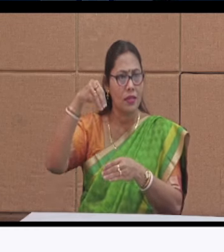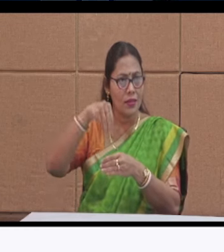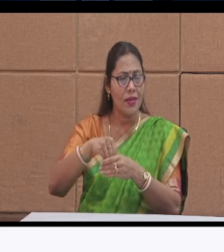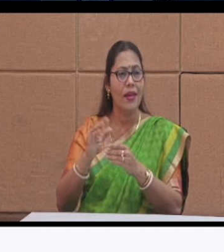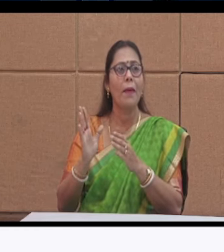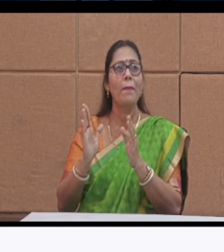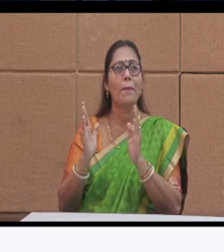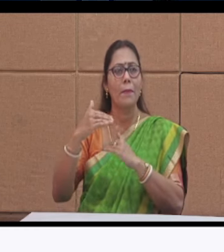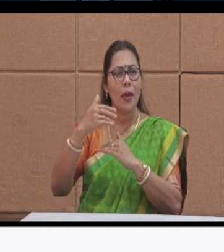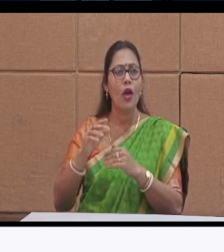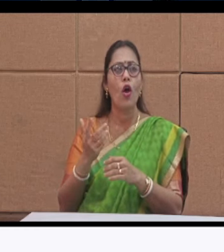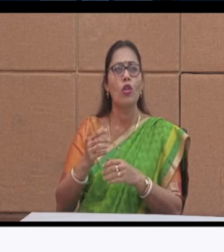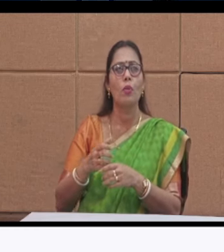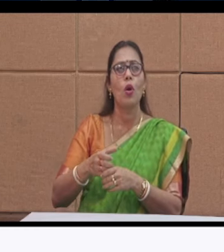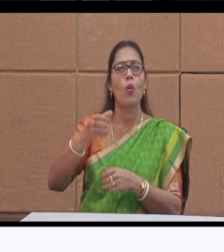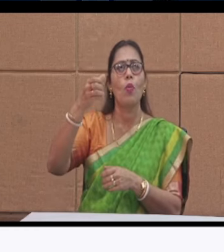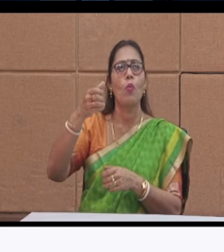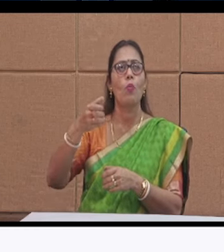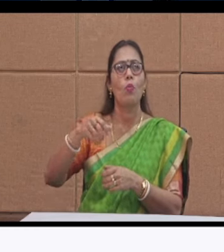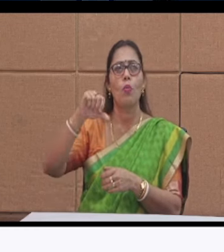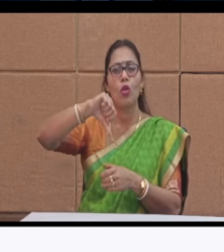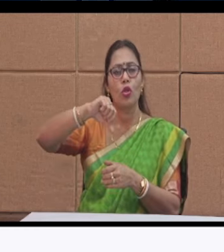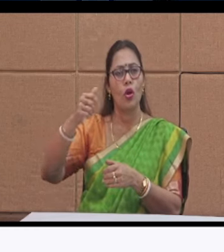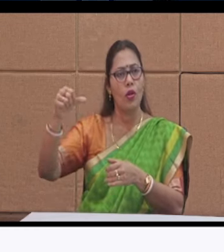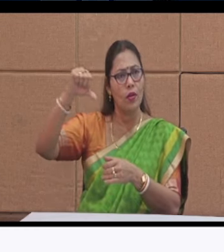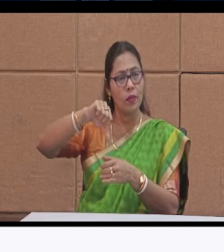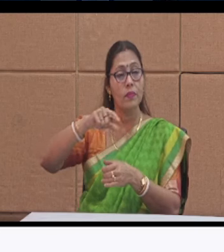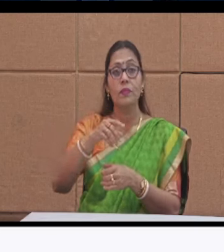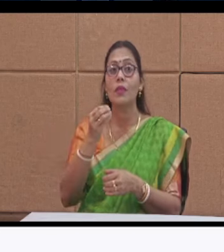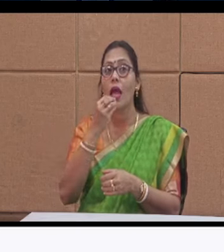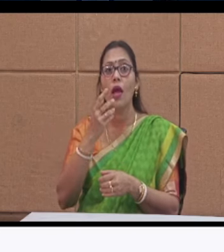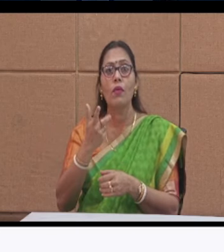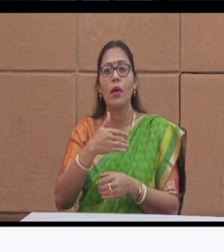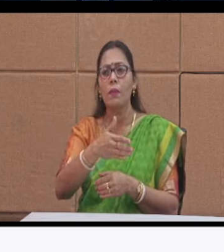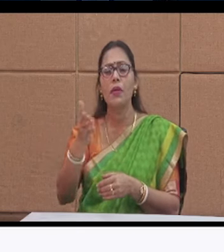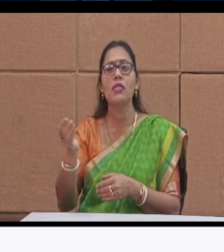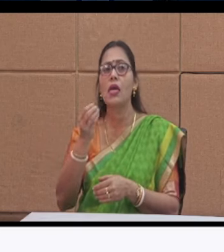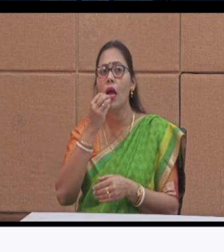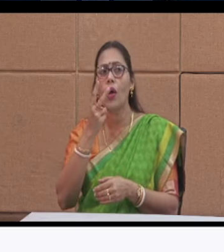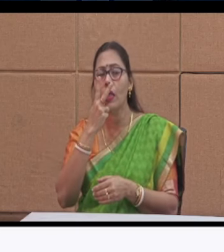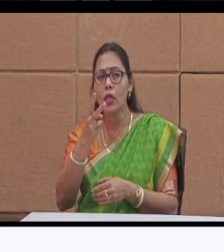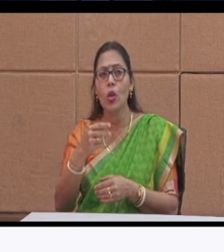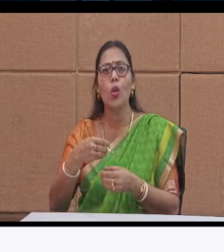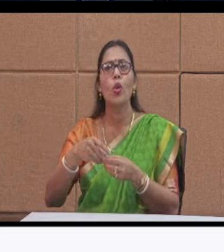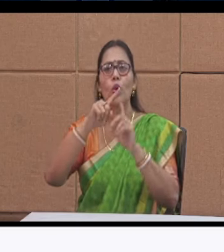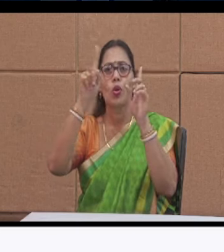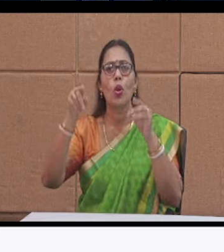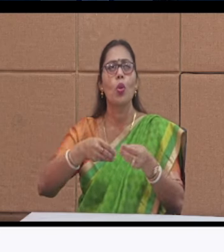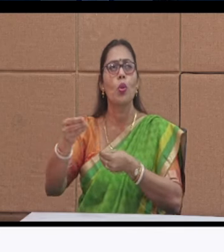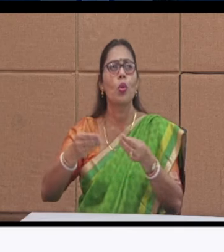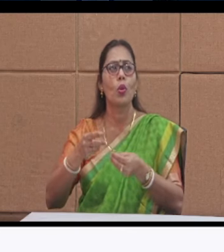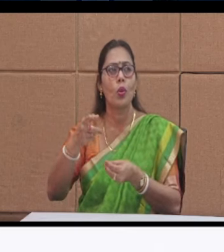প্যাকেটে বা বোতলে ভরতে হয় এরকম খাবার তোমার আশেপাশে দোকানগুলোতে